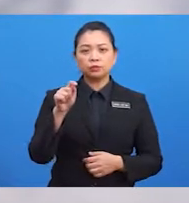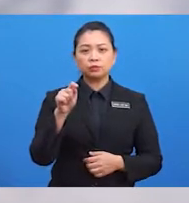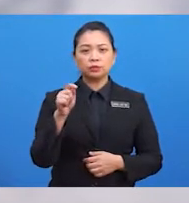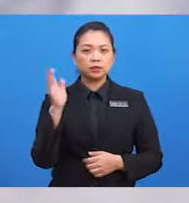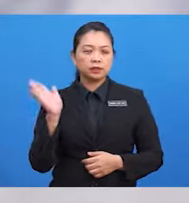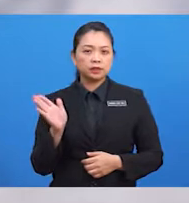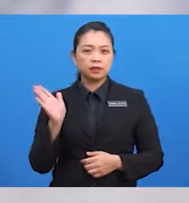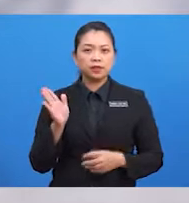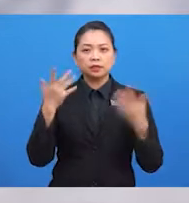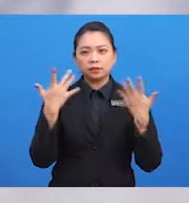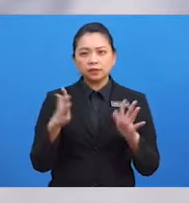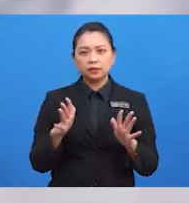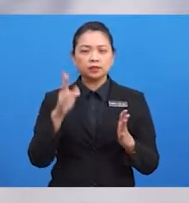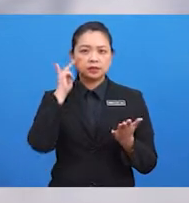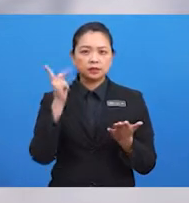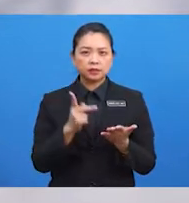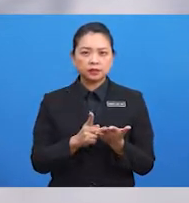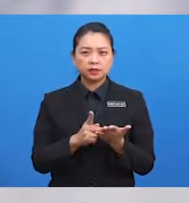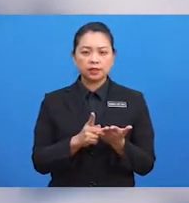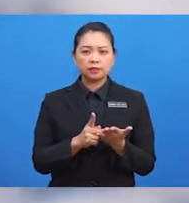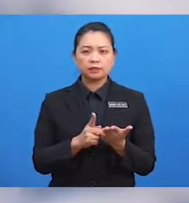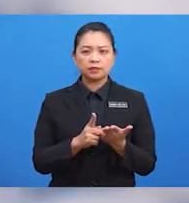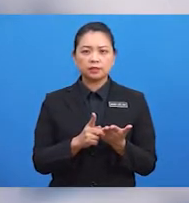telah memperkenalkan model sistem suria.